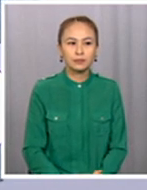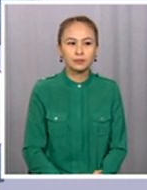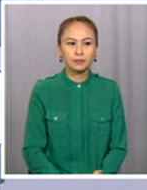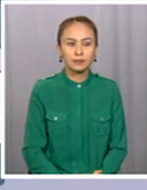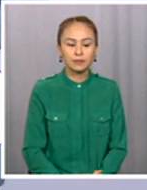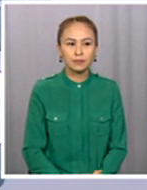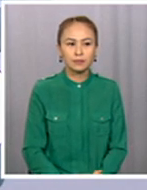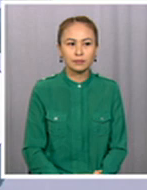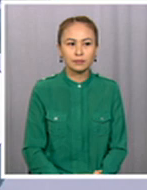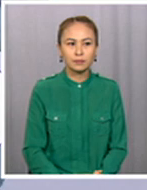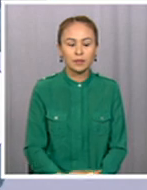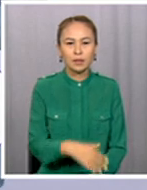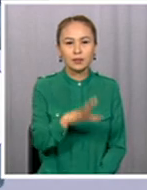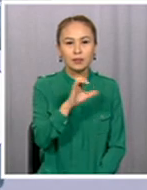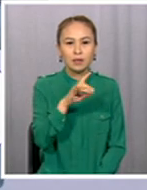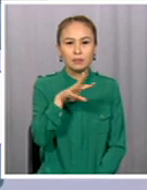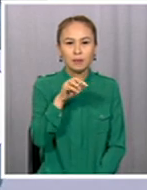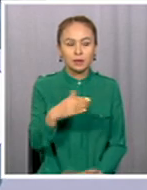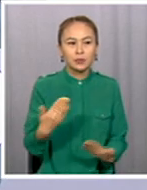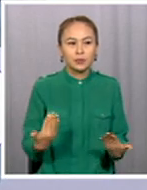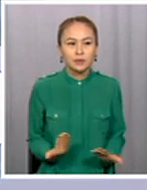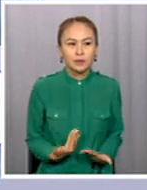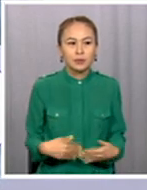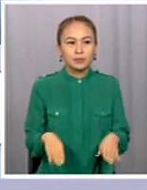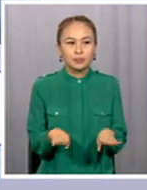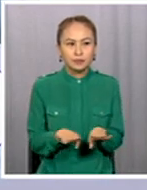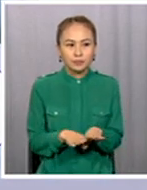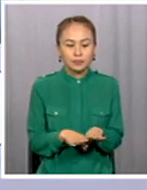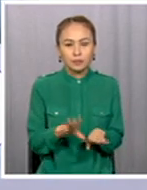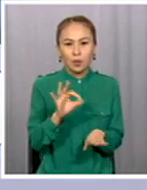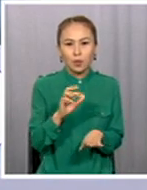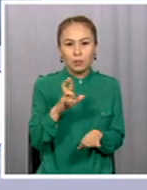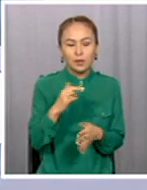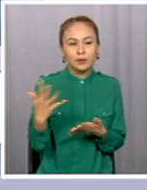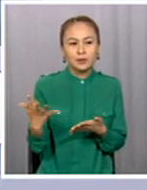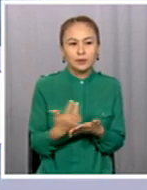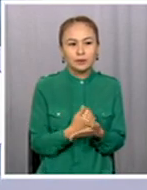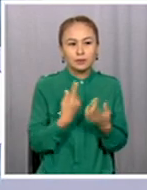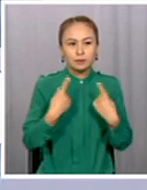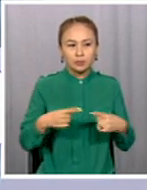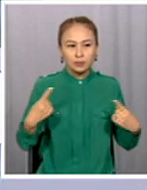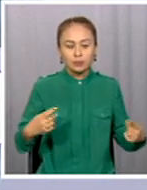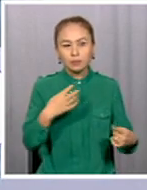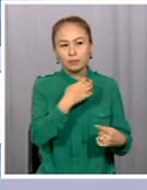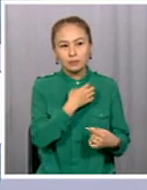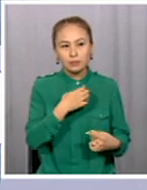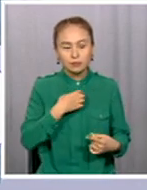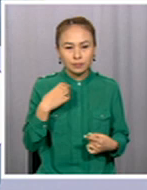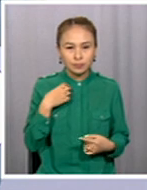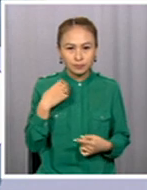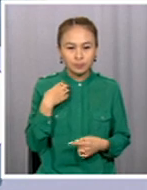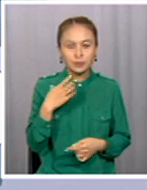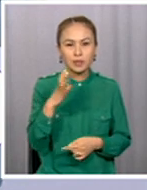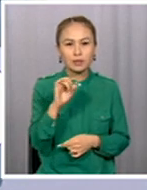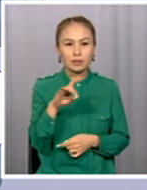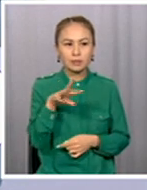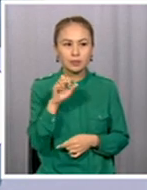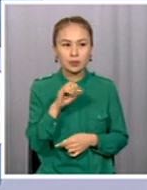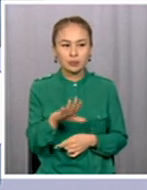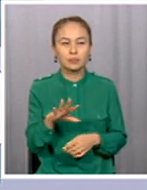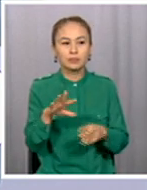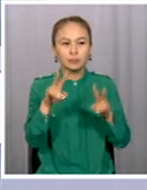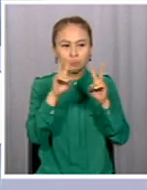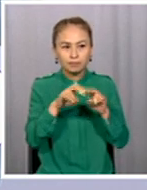Енді балалар сарматтардың өнеріне тоқталайық. Обалардан табылған әртүрлі әшекей бұйымдар сарматтарда